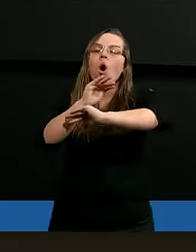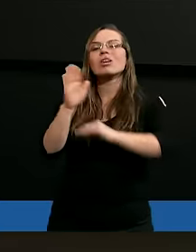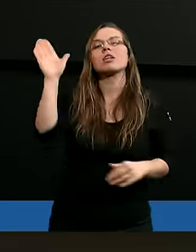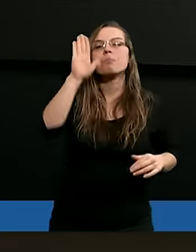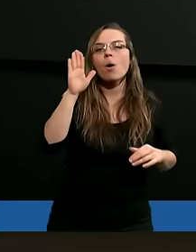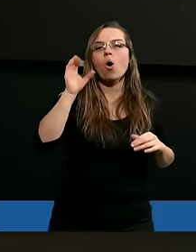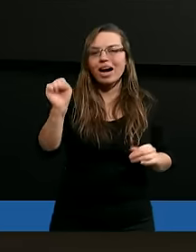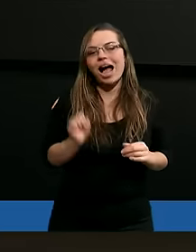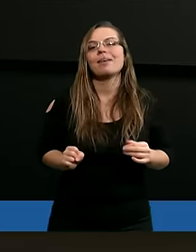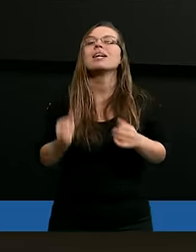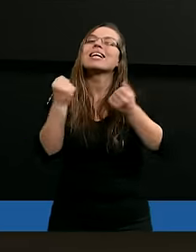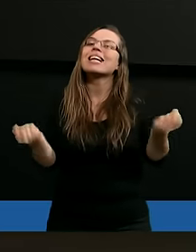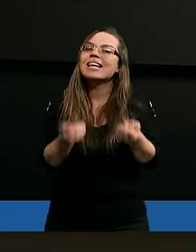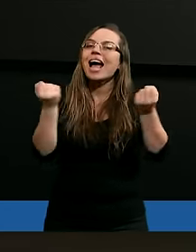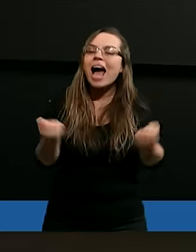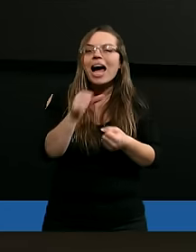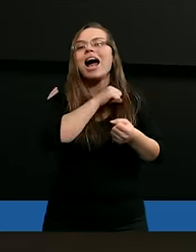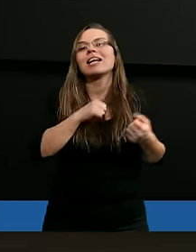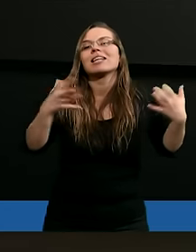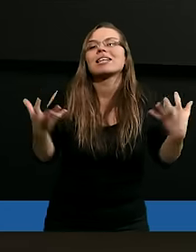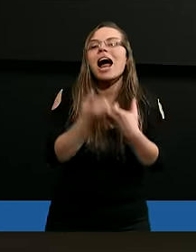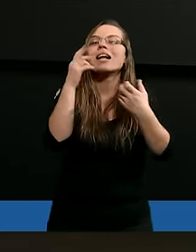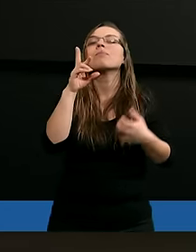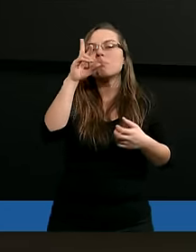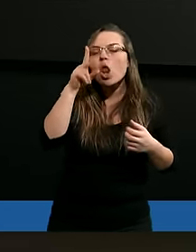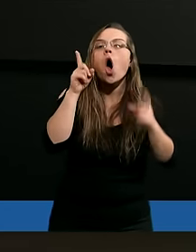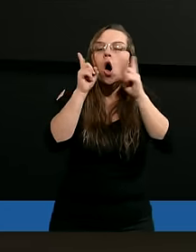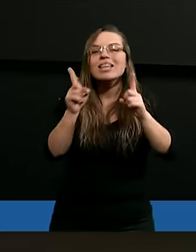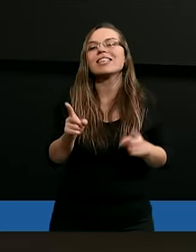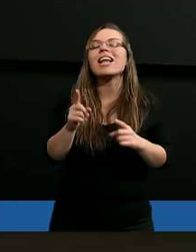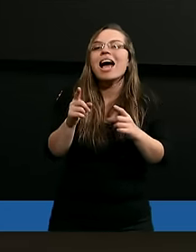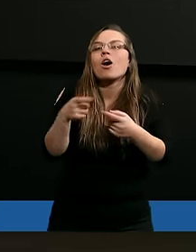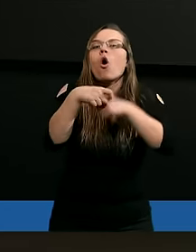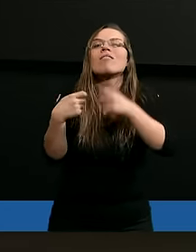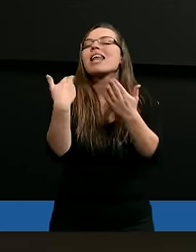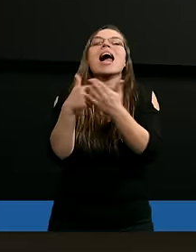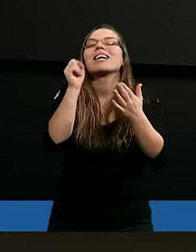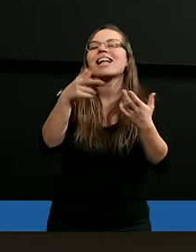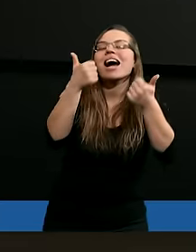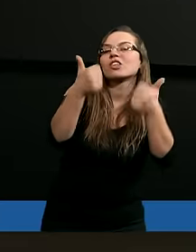Boga. Starali się znaleźć jakieś logiczne rozwiązania, dlaczego tak się stało.